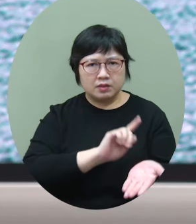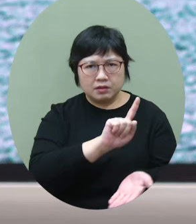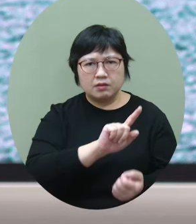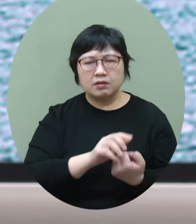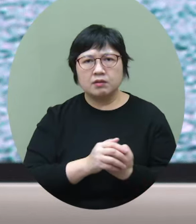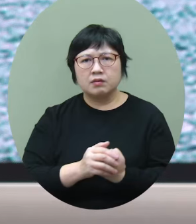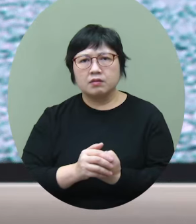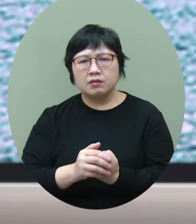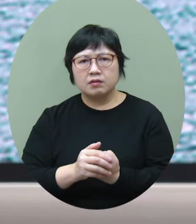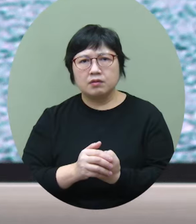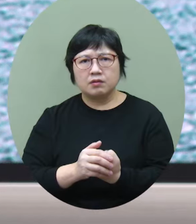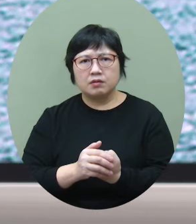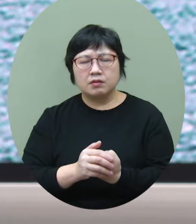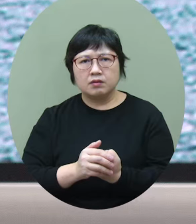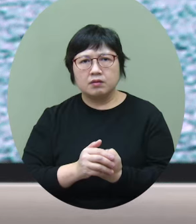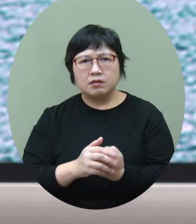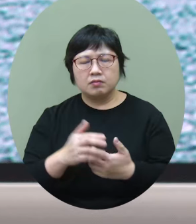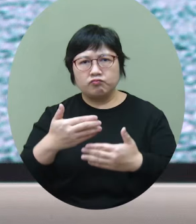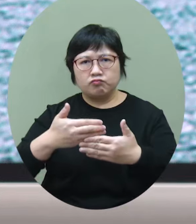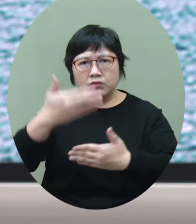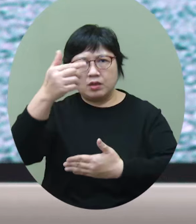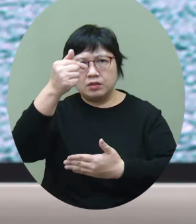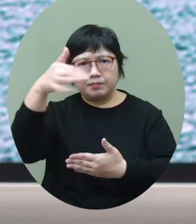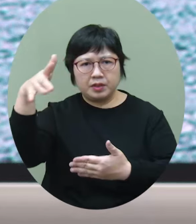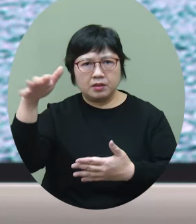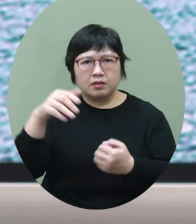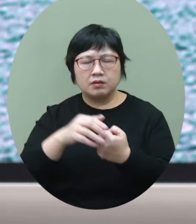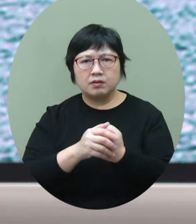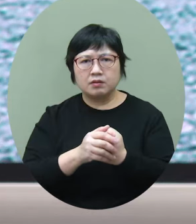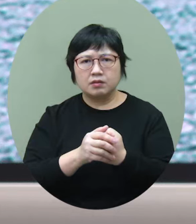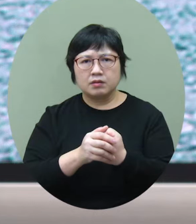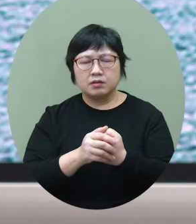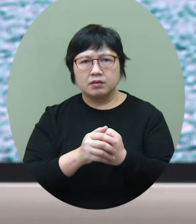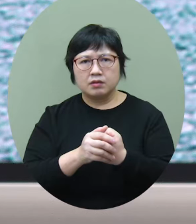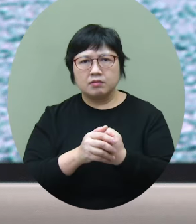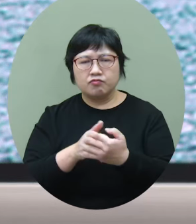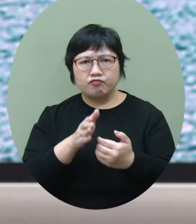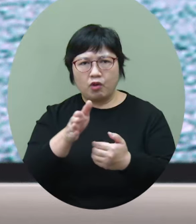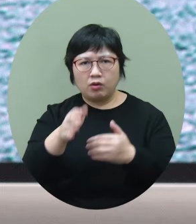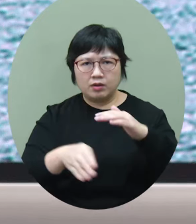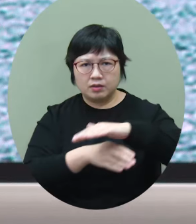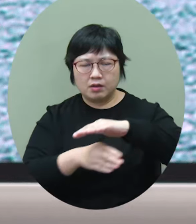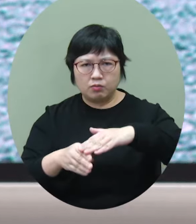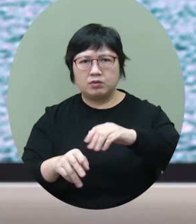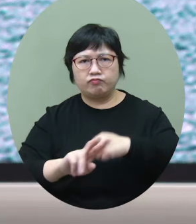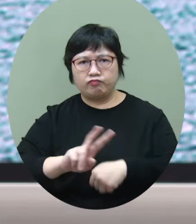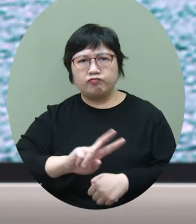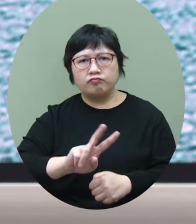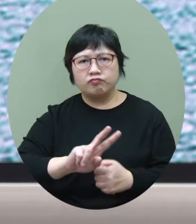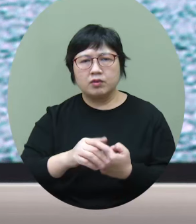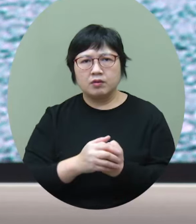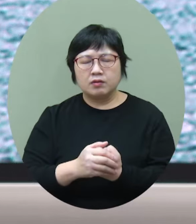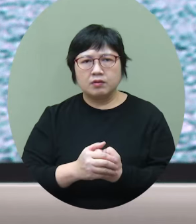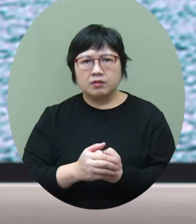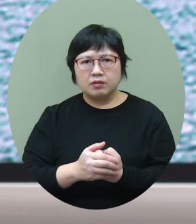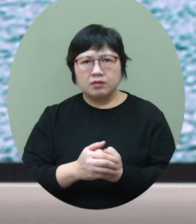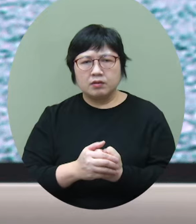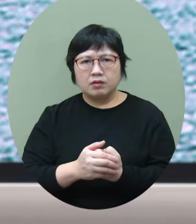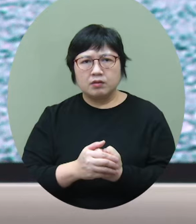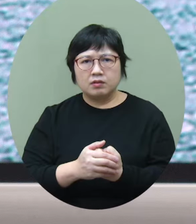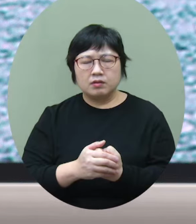係相差十幾層，但係就係同方向噶啦。咁另外東